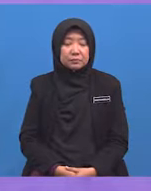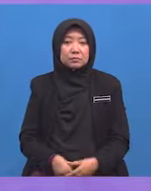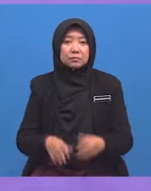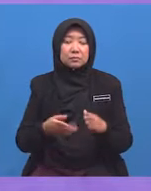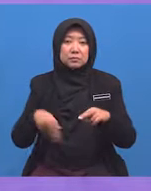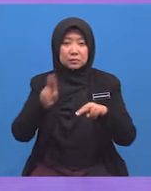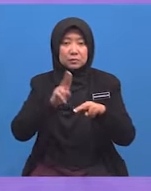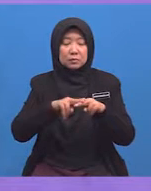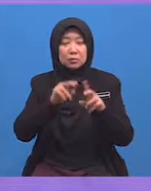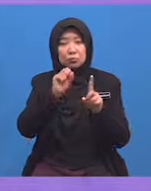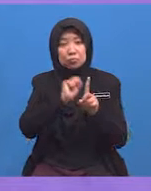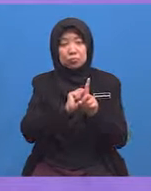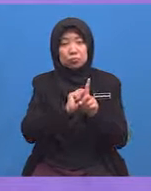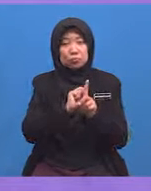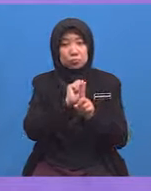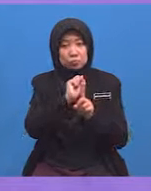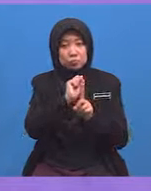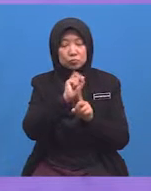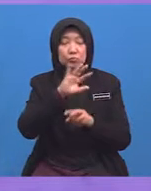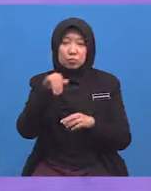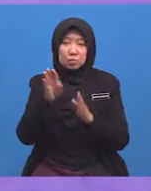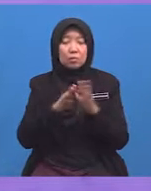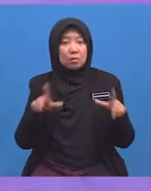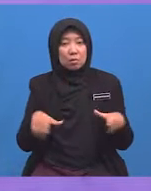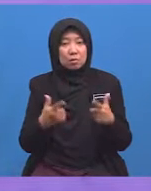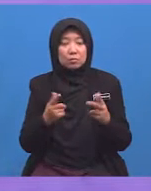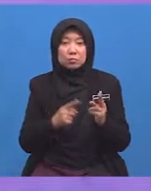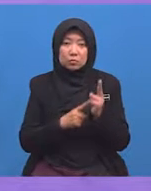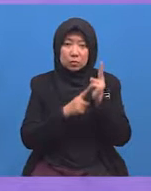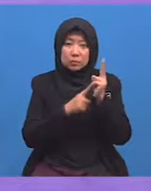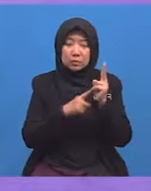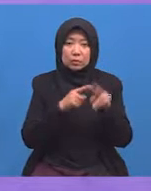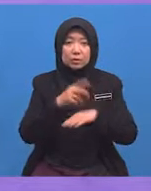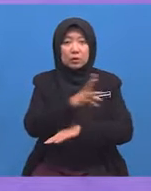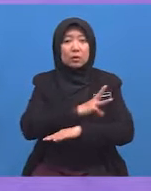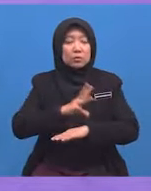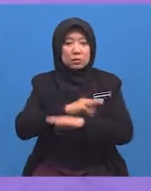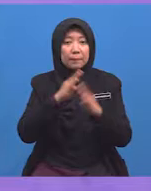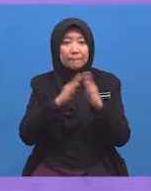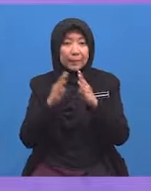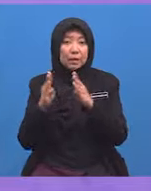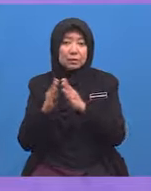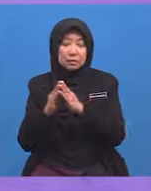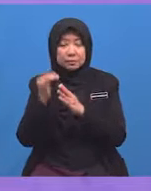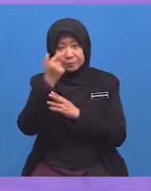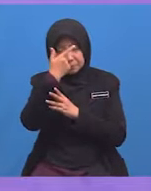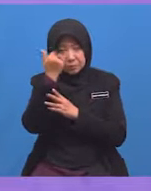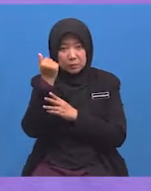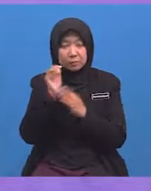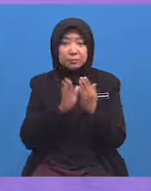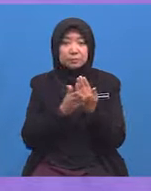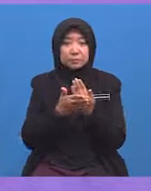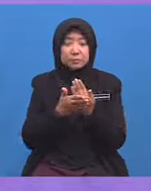Peningkatan suhu juga akan berlaku terutamanya di kawasan bandar disebabkan